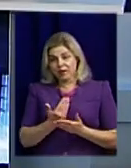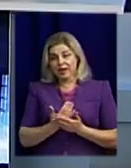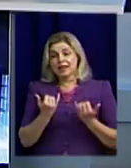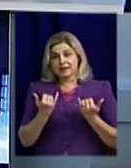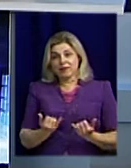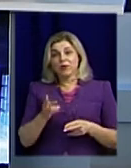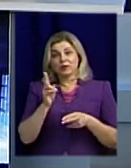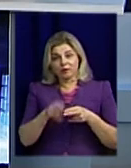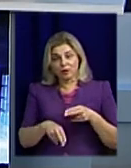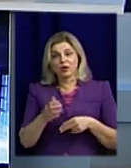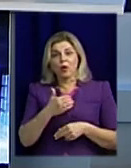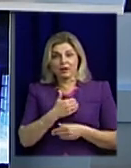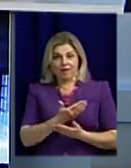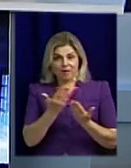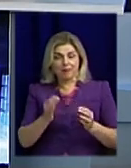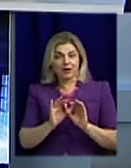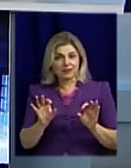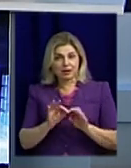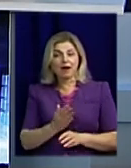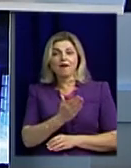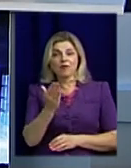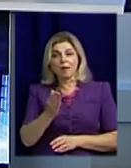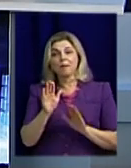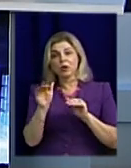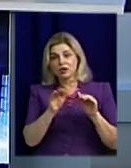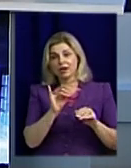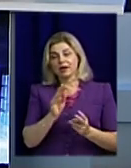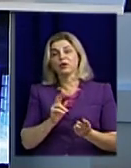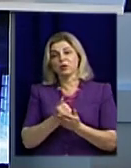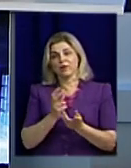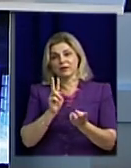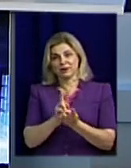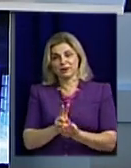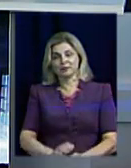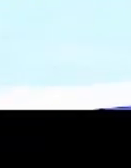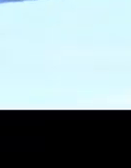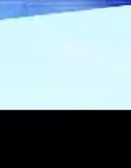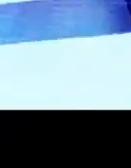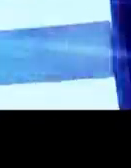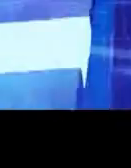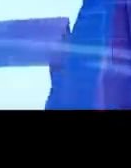новини, про які ми хотіли вам розповісти. Я прощаюся з вами, до наступної зустрічі.